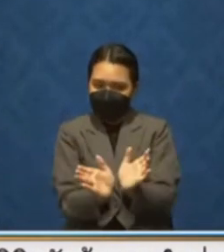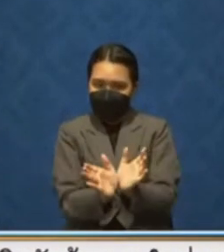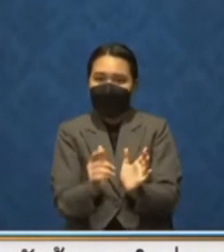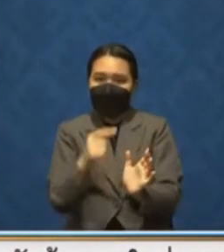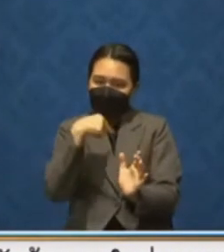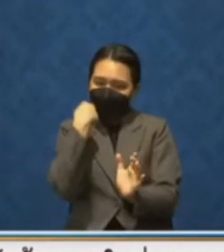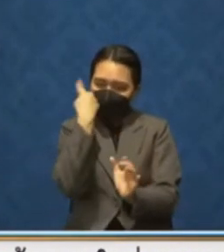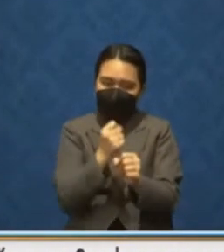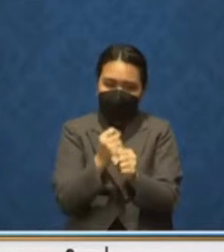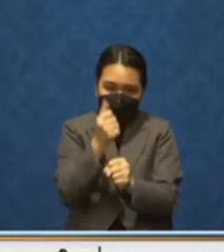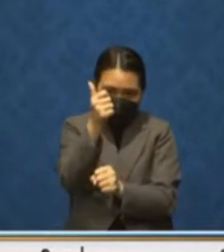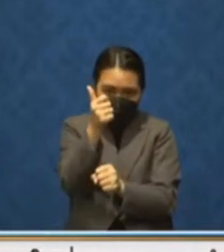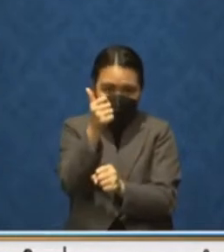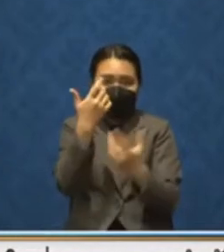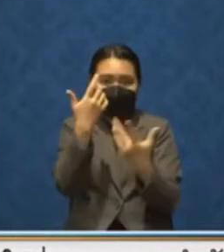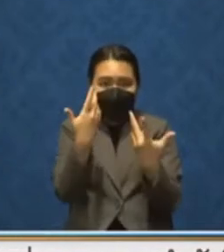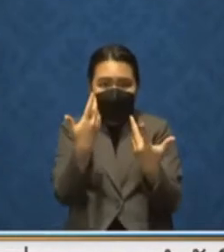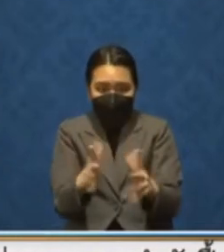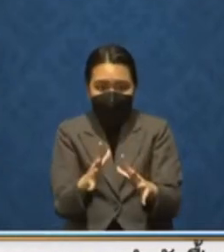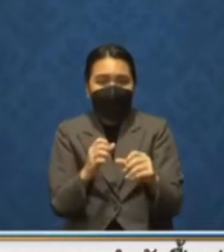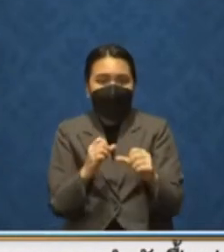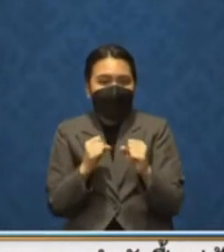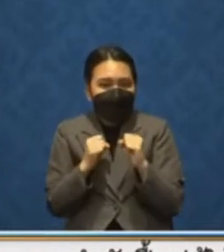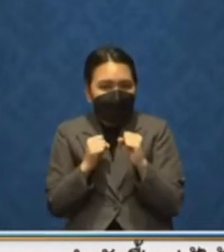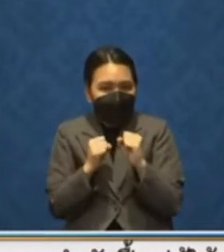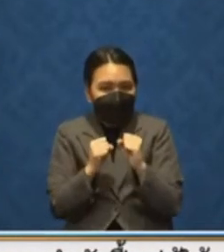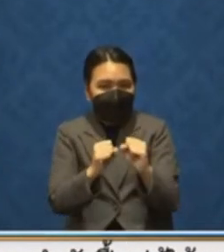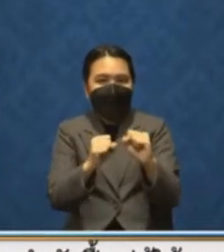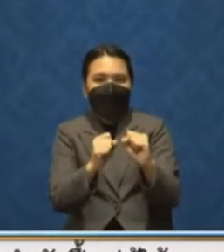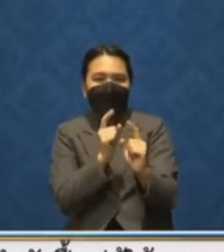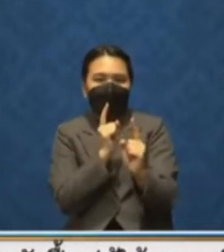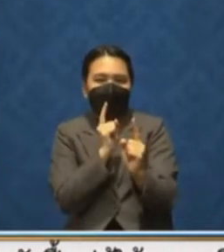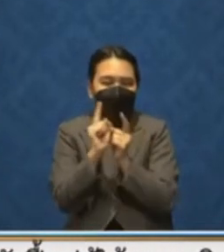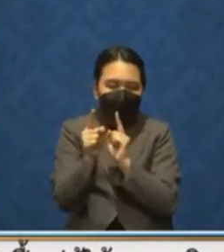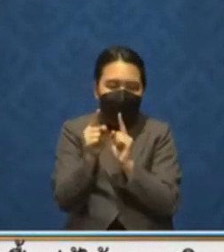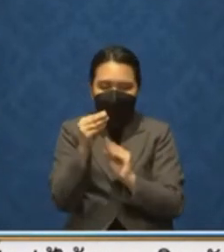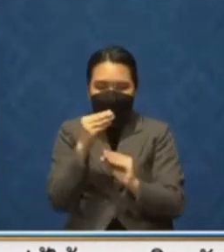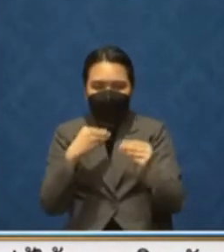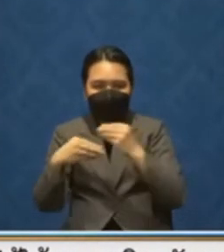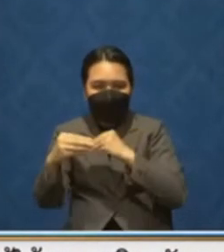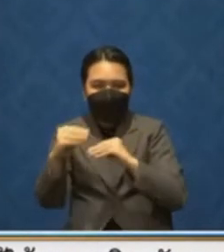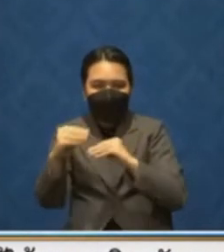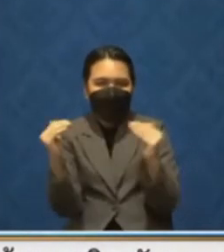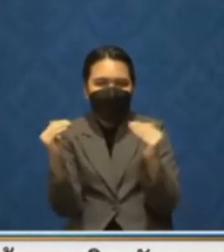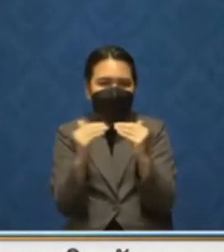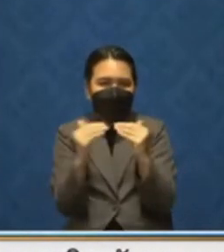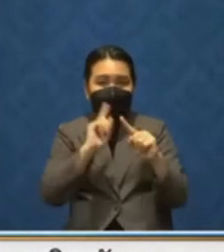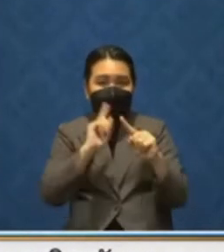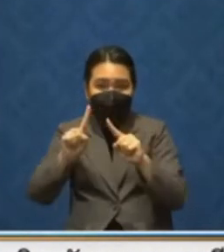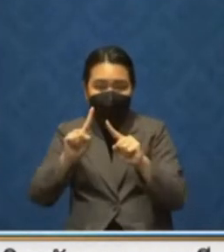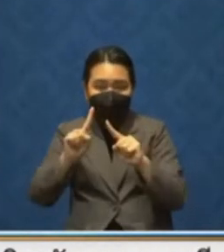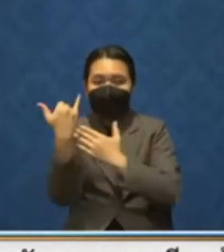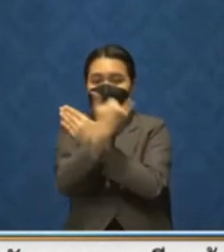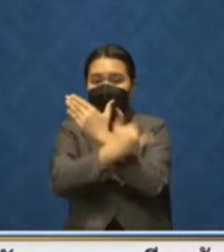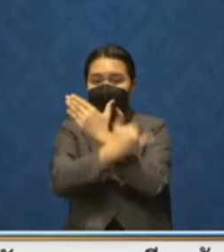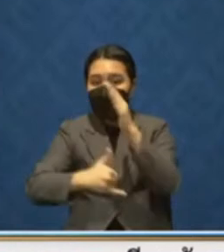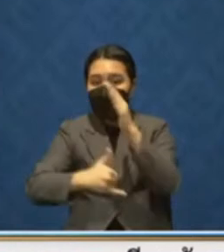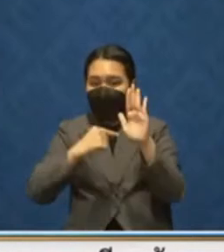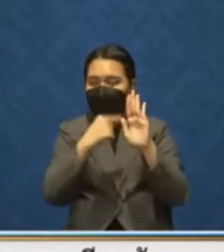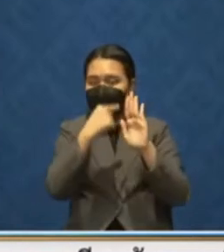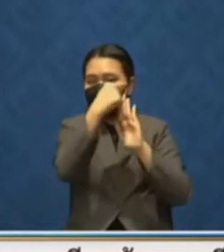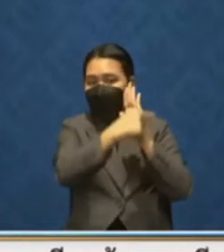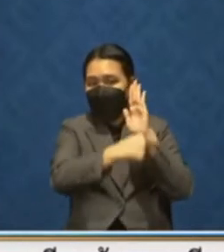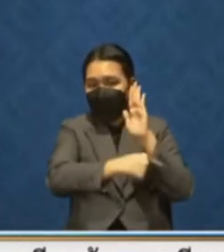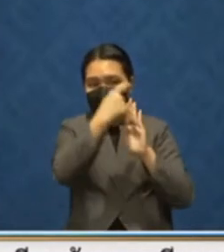บ้างและพยายามที่จะเร่งรัดในการเจรจากับพื้นที่อ้างสิทธิ์ต่างๆจากประเทศเพื่อนบ้านจงนี่คือสิ่ง